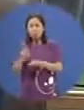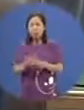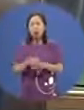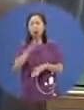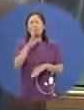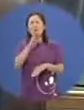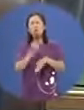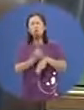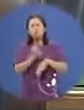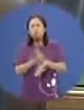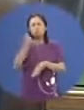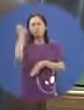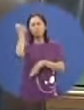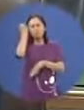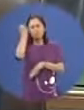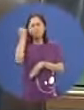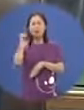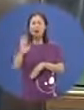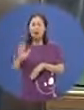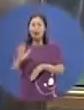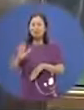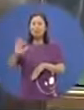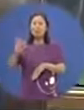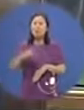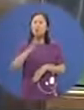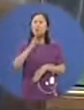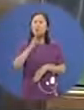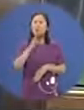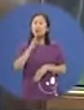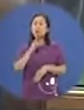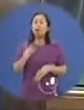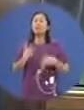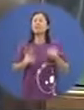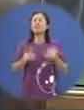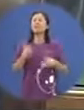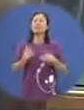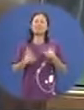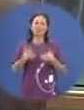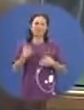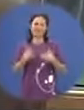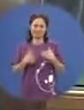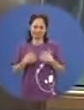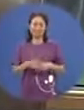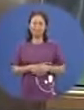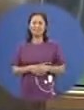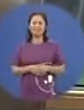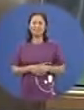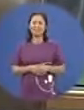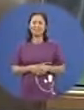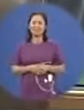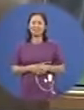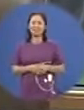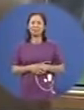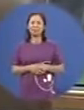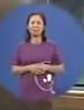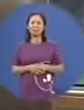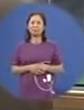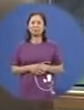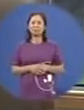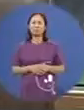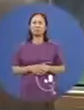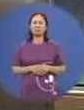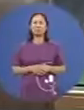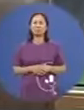って苦労はしながらですね、実はすごい楽しくやってる。 確かにそうですね。はい、 でこ